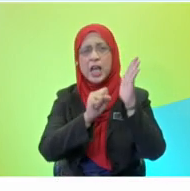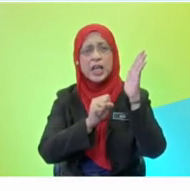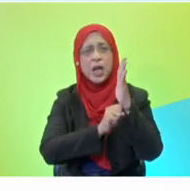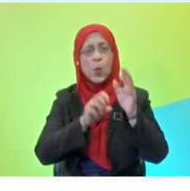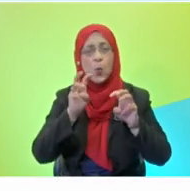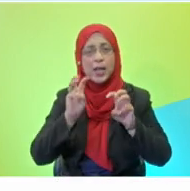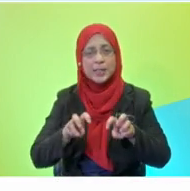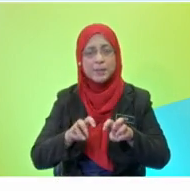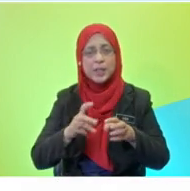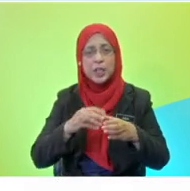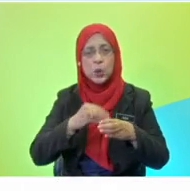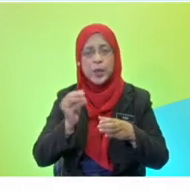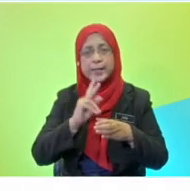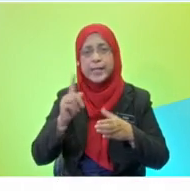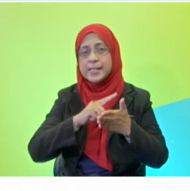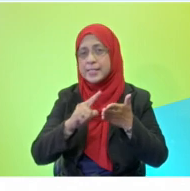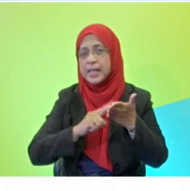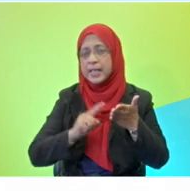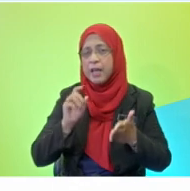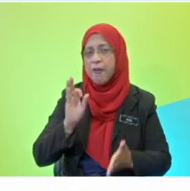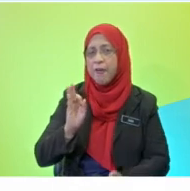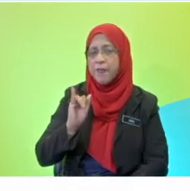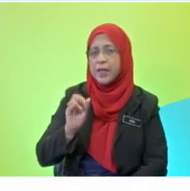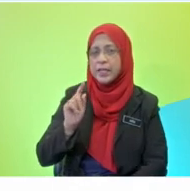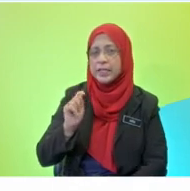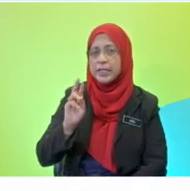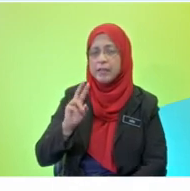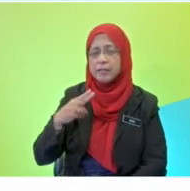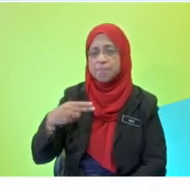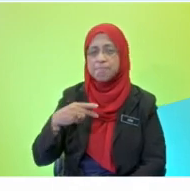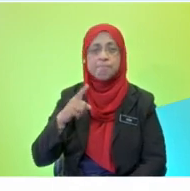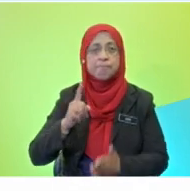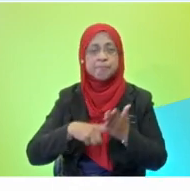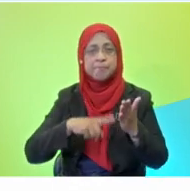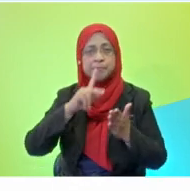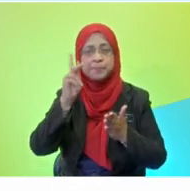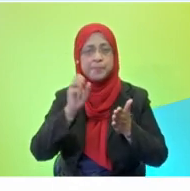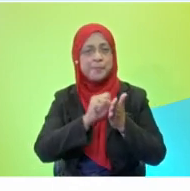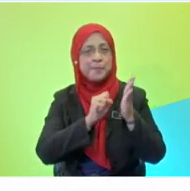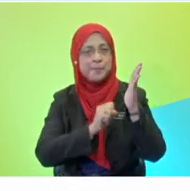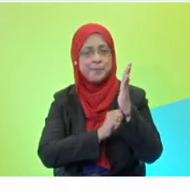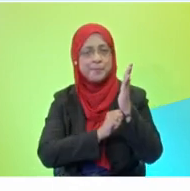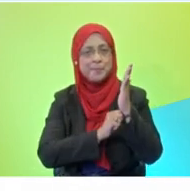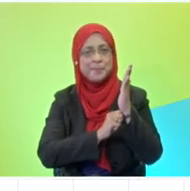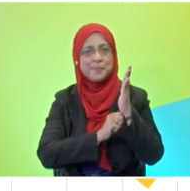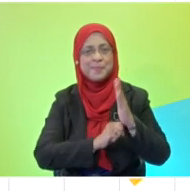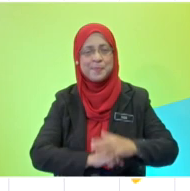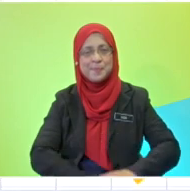zakat fitrah Saya minta tiga orang kalau boleh Bagi apa cara wajib mengeluarkan zakat fitrah siapa Anda jawab